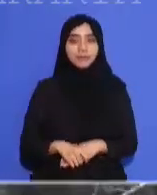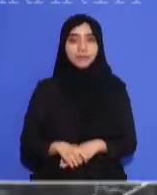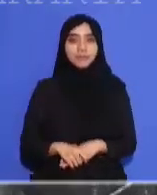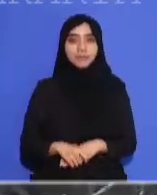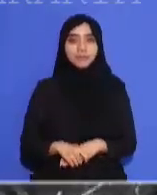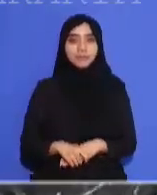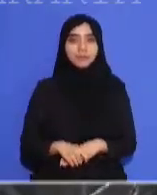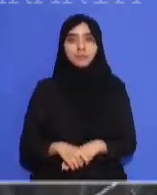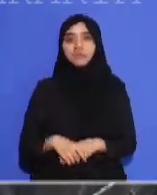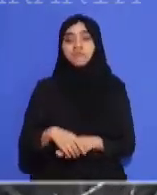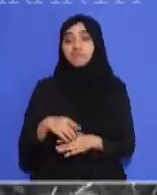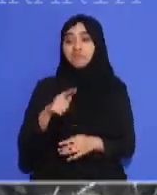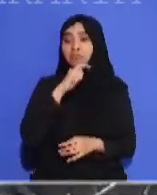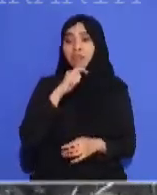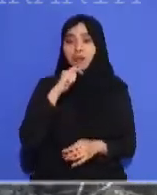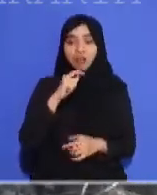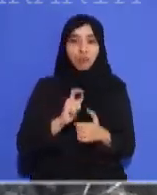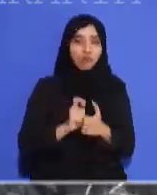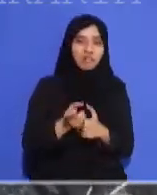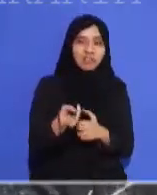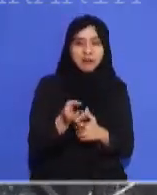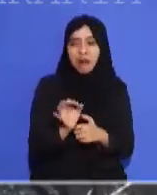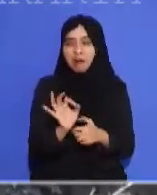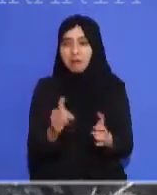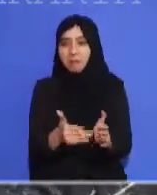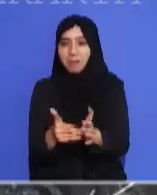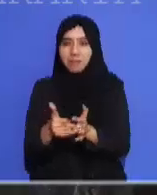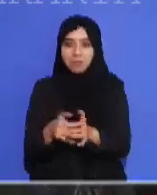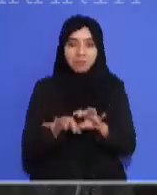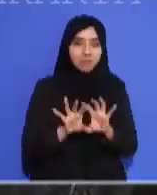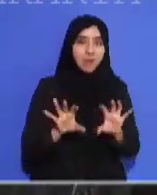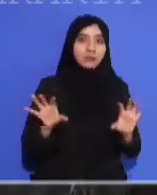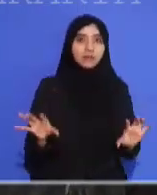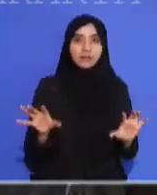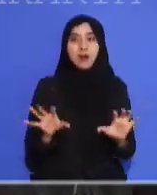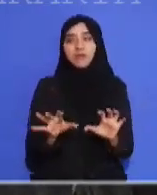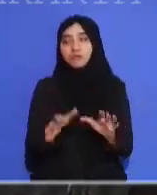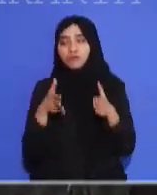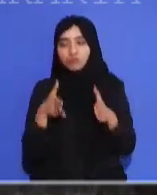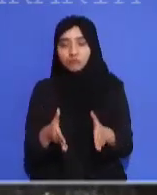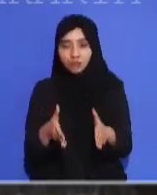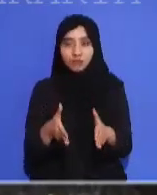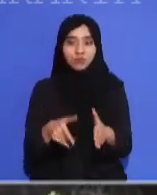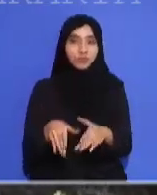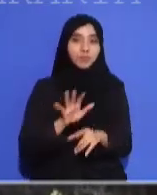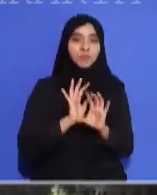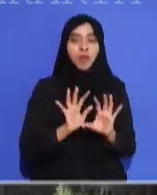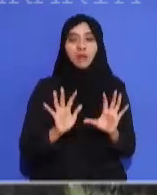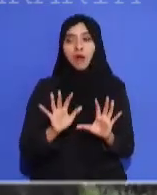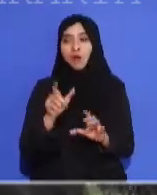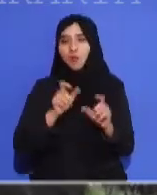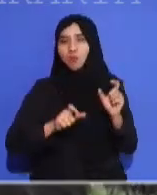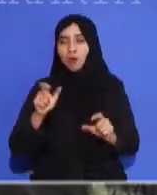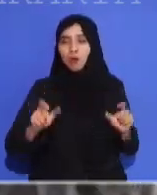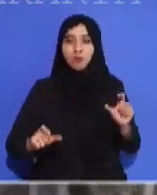reboisasi menika pancen boten gampil, kathah pepalang ingkang kedah dipun ajengi ngantawisipun dumugi wedal sakmenika tesih kathah tiyang ingkang